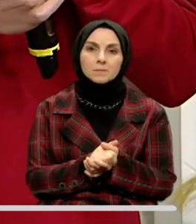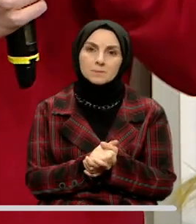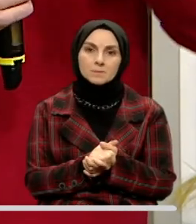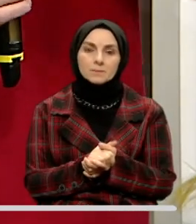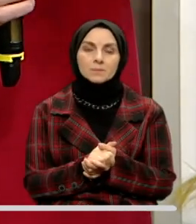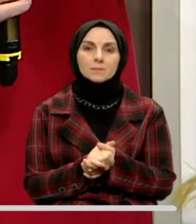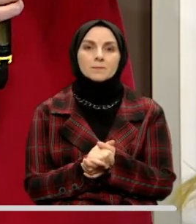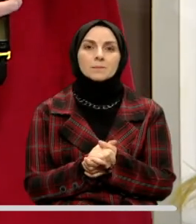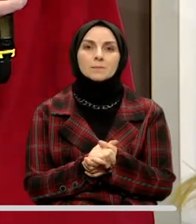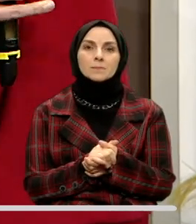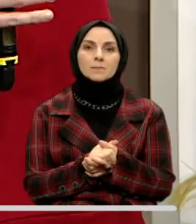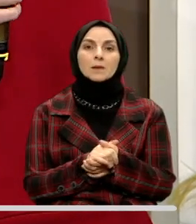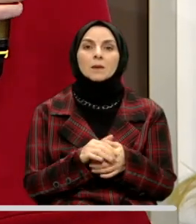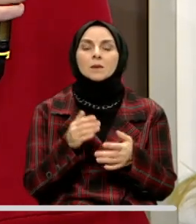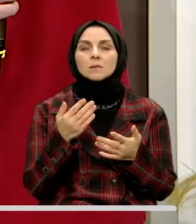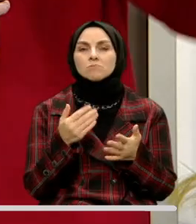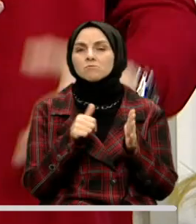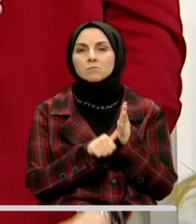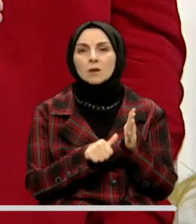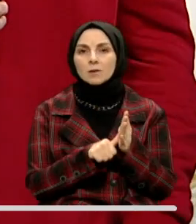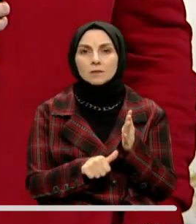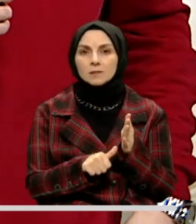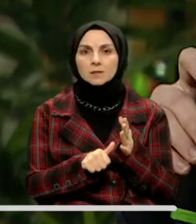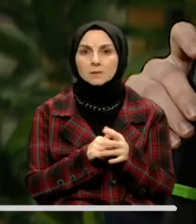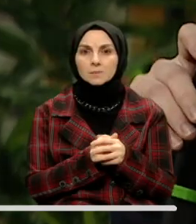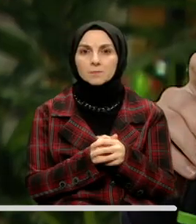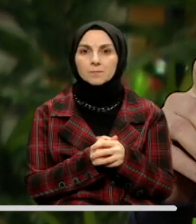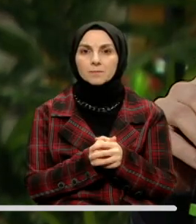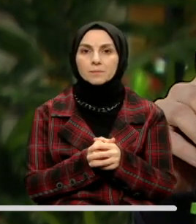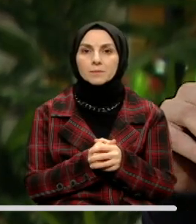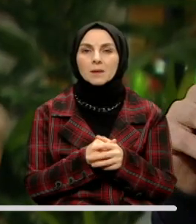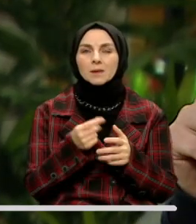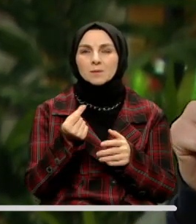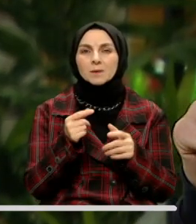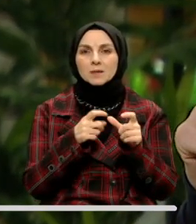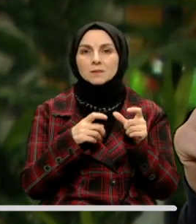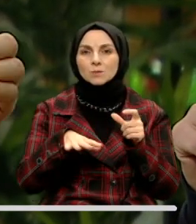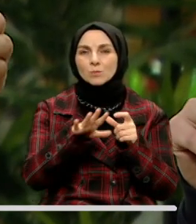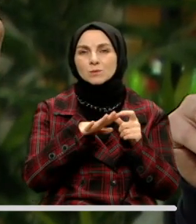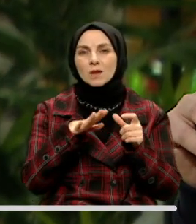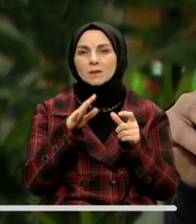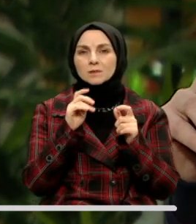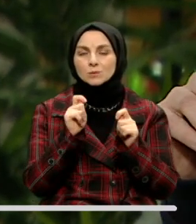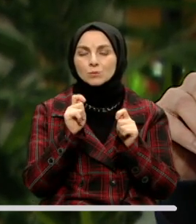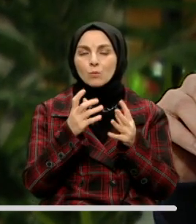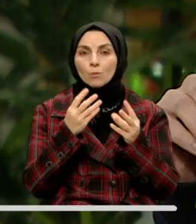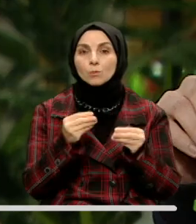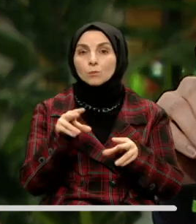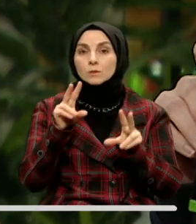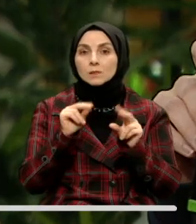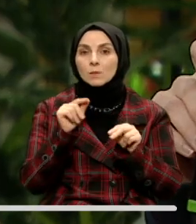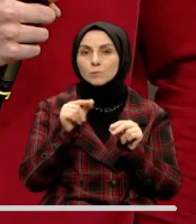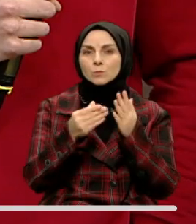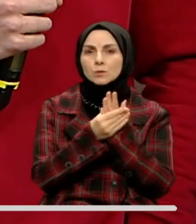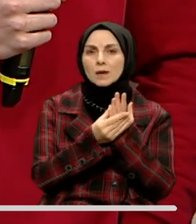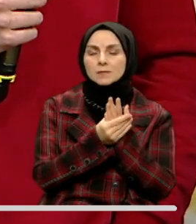Birazcık daha yakın tutabiliriz. Veya tarih. Yani daha tamam, biraz daha sosyal taraflarda zorlanıyorsun. Evet, evet. Peki, tam da bu derslere motive olmak için ne